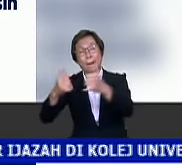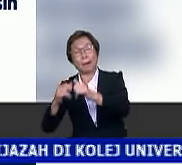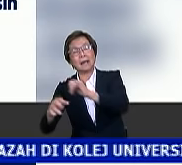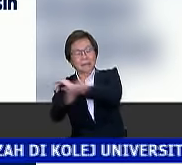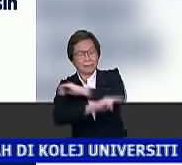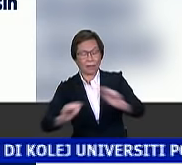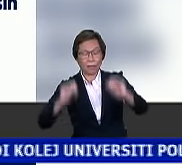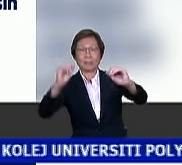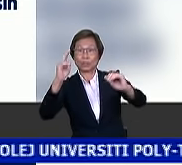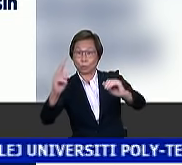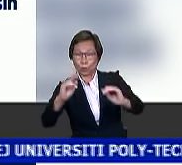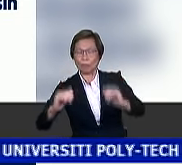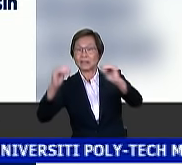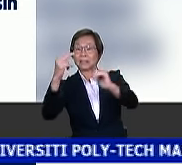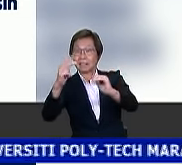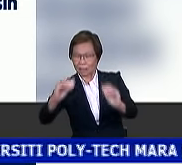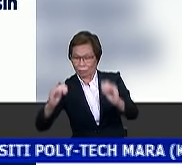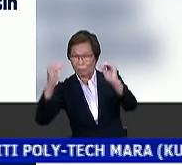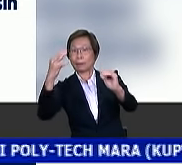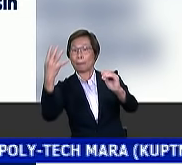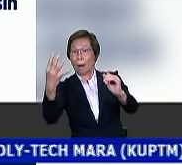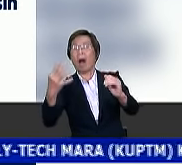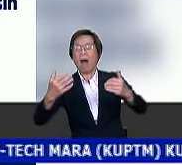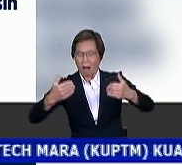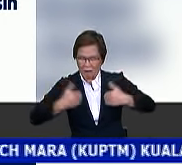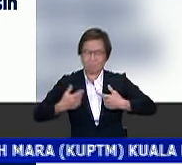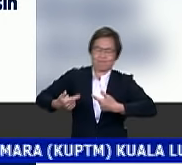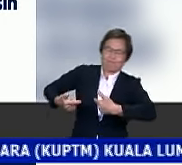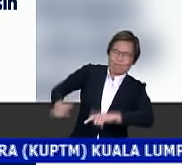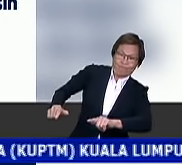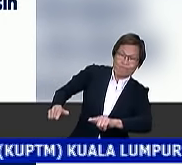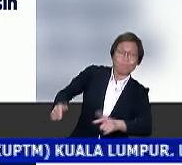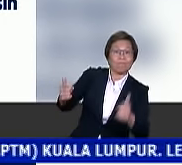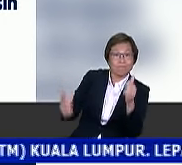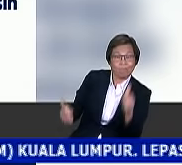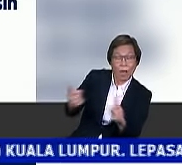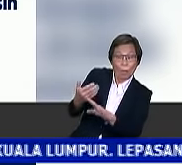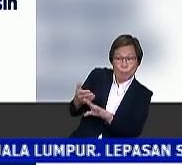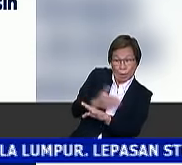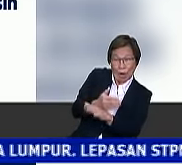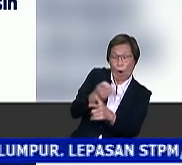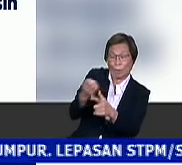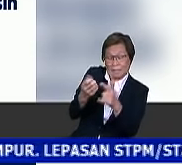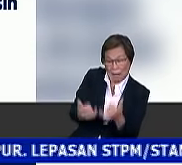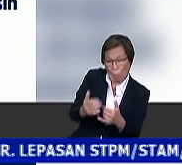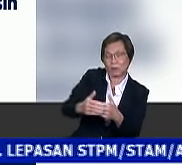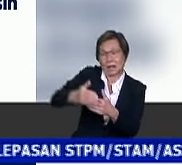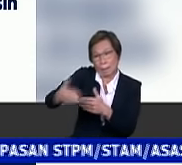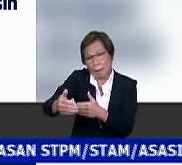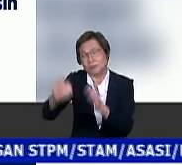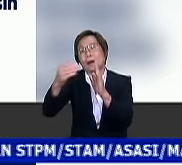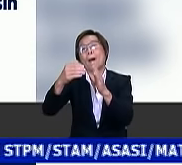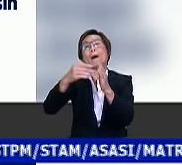negeri fasa 2, 3 dan fasa 4 turut dibenarkan sama ada sebelum, semasa dan selepas